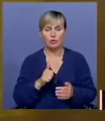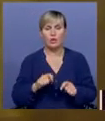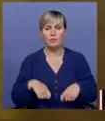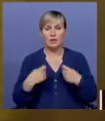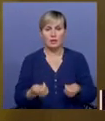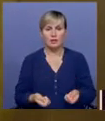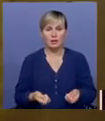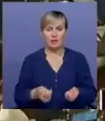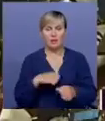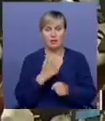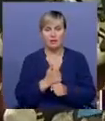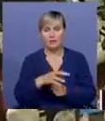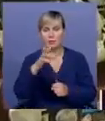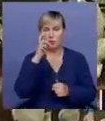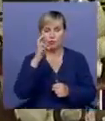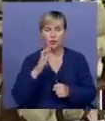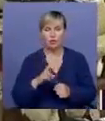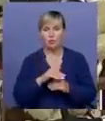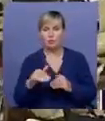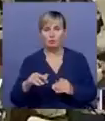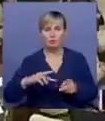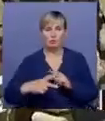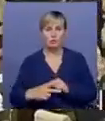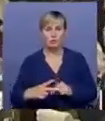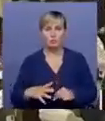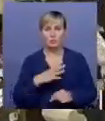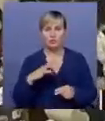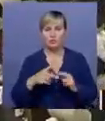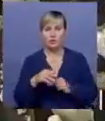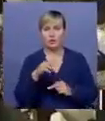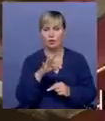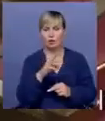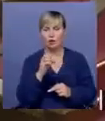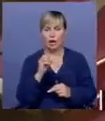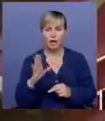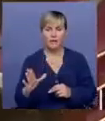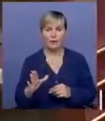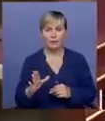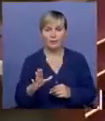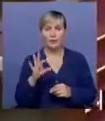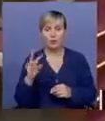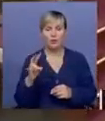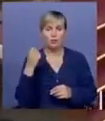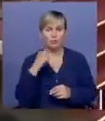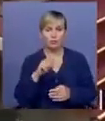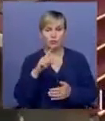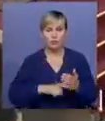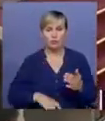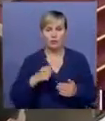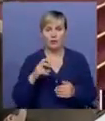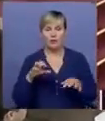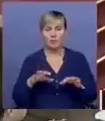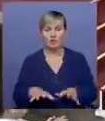полномочия. Елбасы на главном государственном посту сменил бывший спикер Сената Касым-Жомарт Токаев. Он одержал уверенную победу